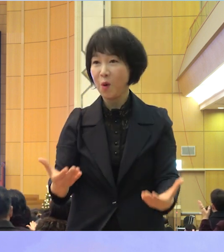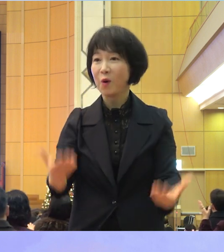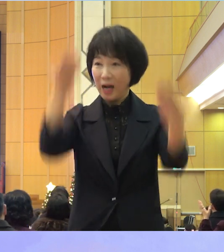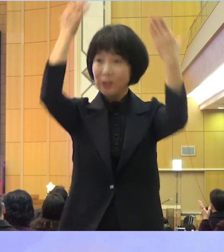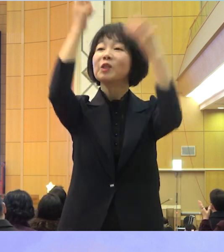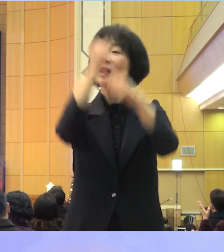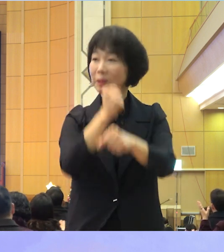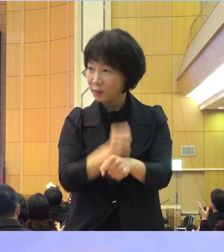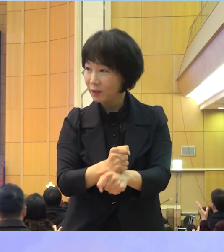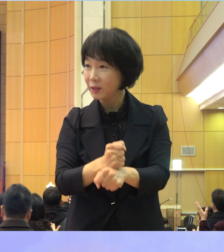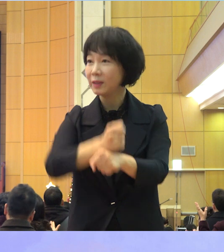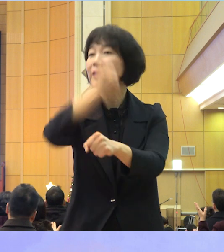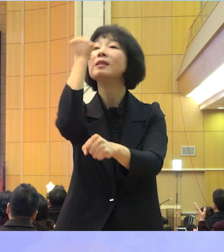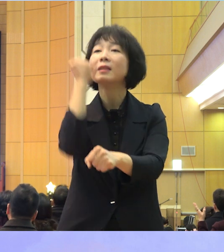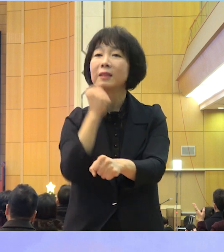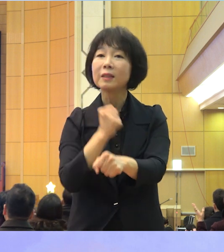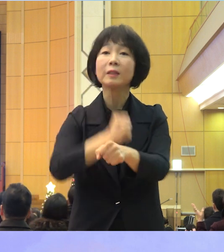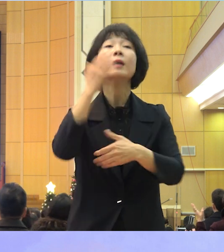하나님